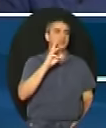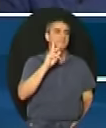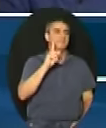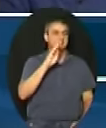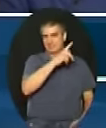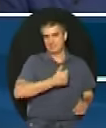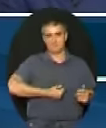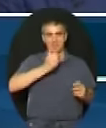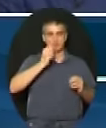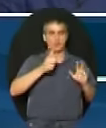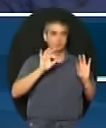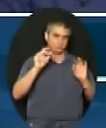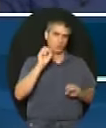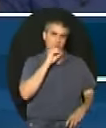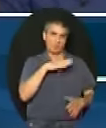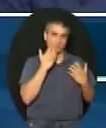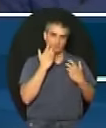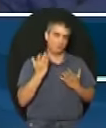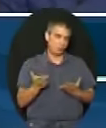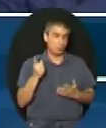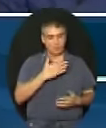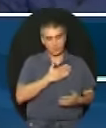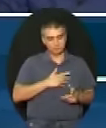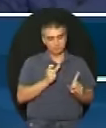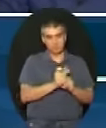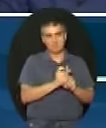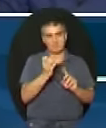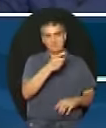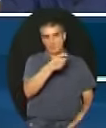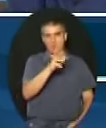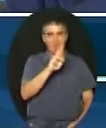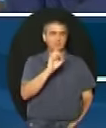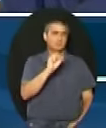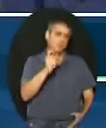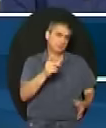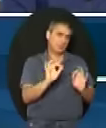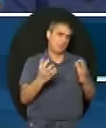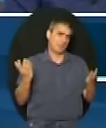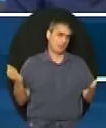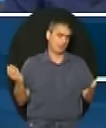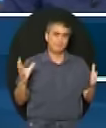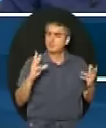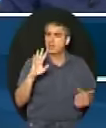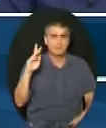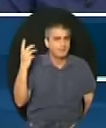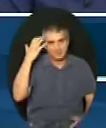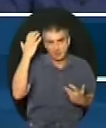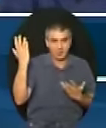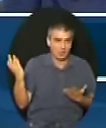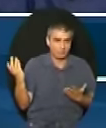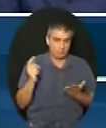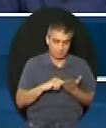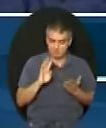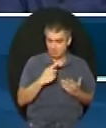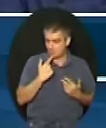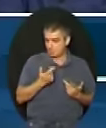של ערוץ 10, הוא זה שהדליף את הסיפור, והוא רוצה לטרפד את המינוי של רמי סדן. זו האמת. עכשיו, למה ביבי נתניהו גאון? כי